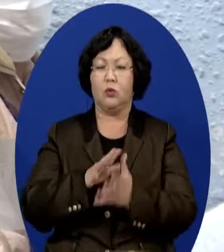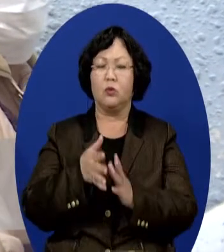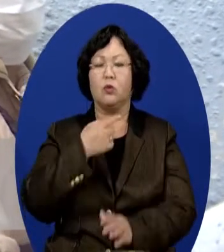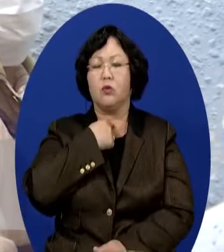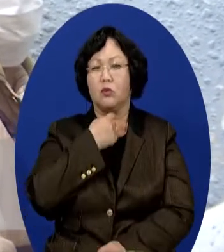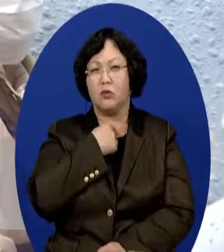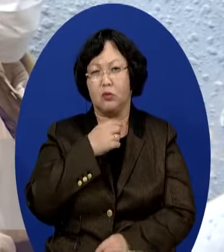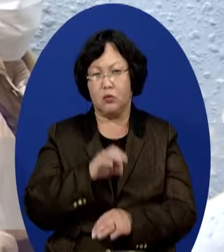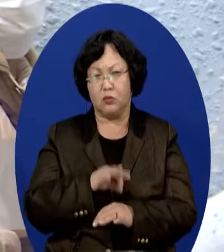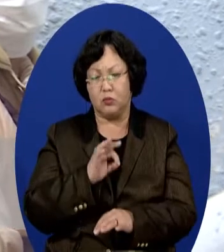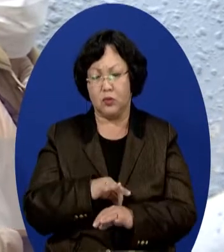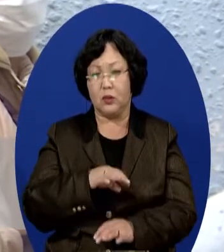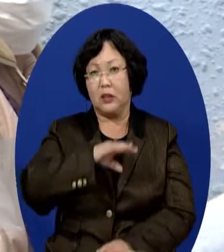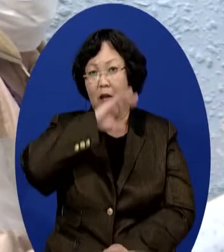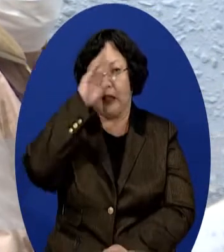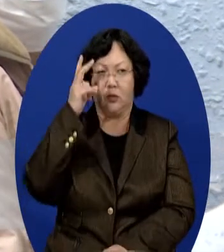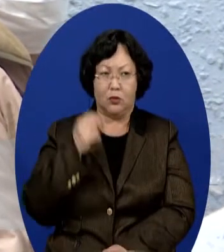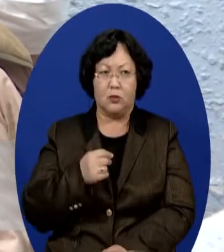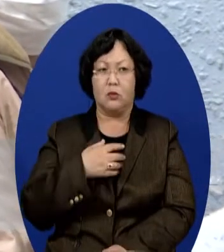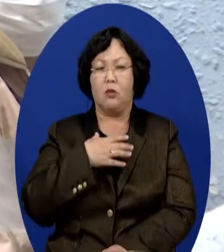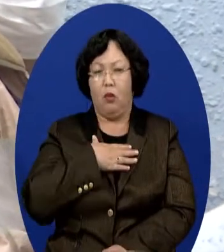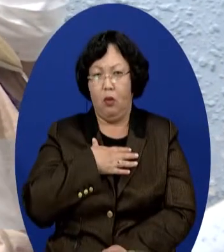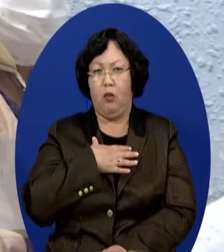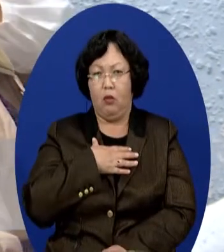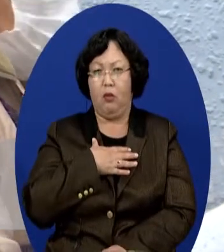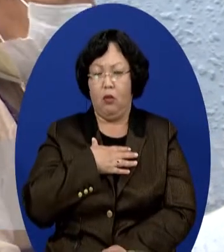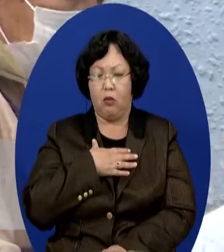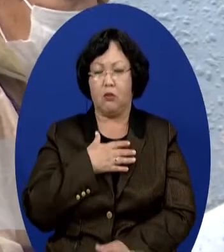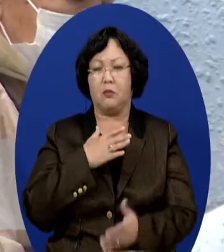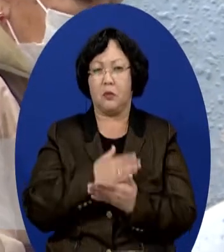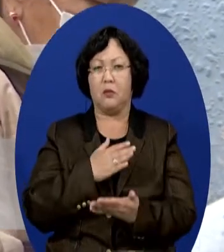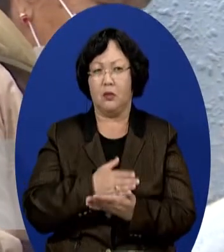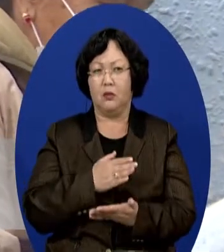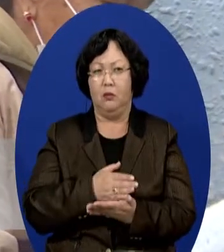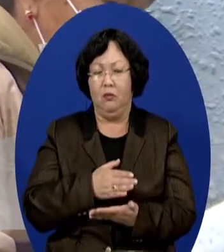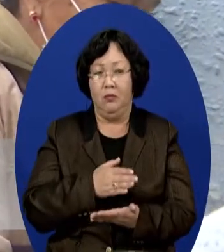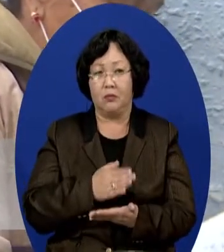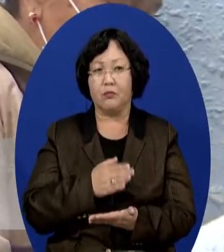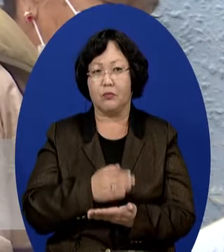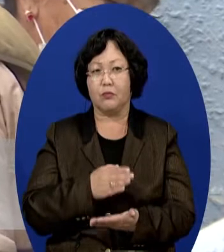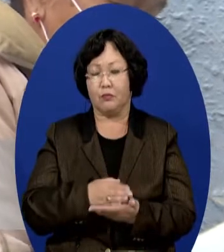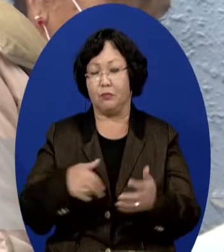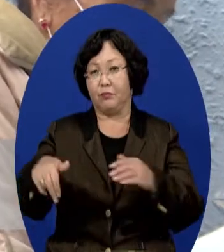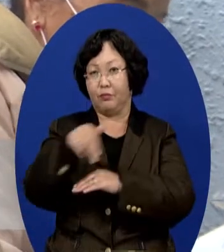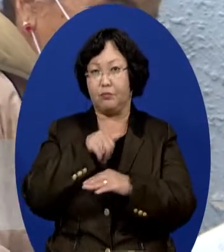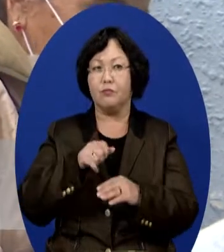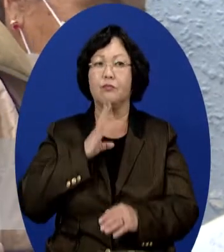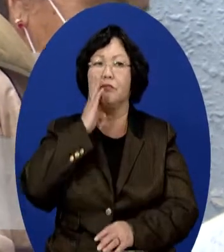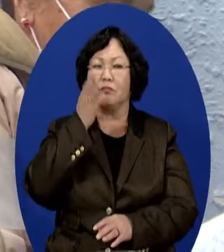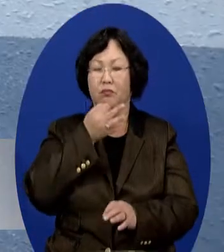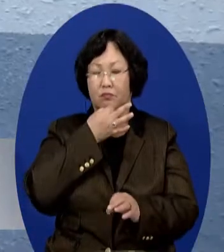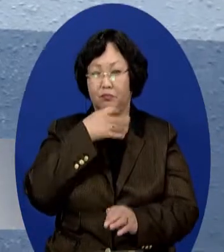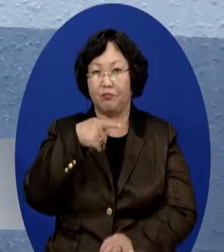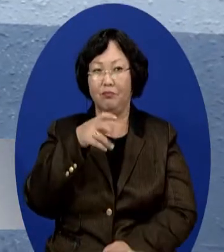өвдөд халуураад ингээд жоохон ханиалгаж манайлгаад байгаа хгүй юу? Тэгээ дүүрэг дээр энэ нөгөө PCR өгөх гэдэг одоо хар өглөөнөөс ахвал